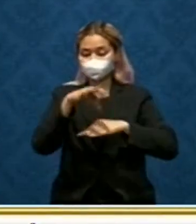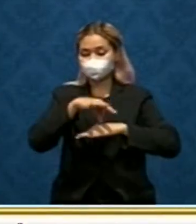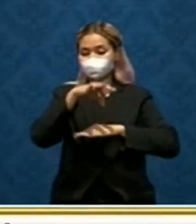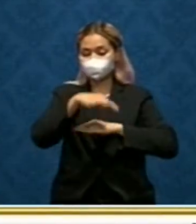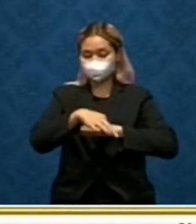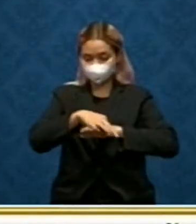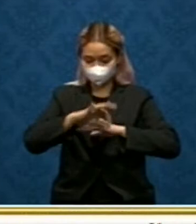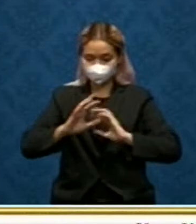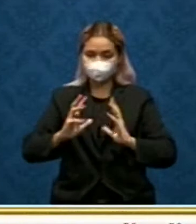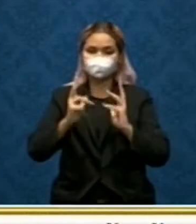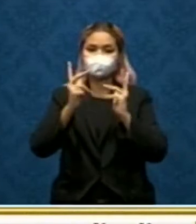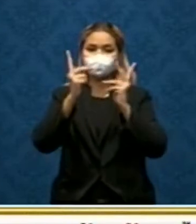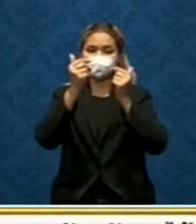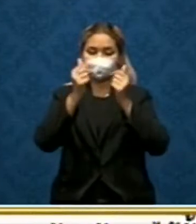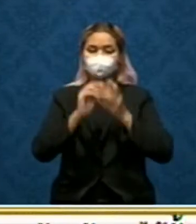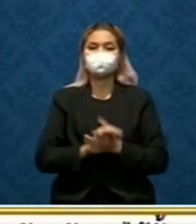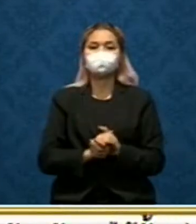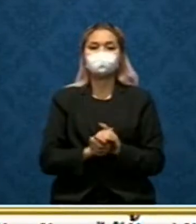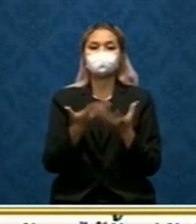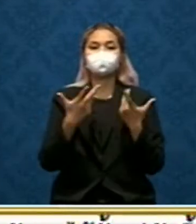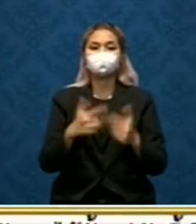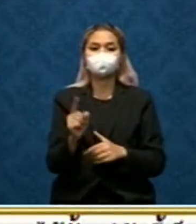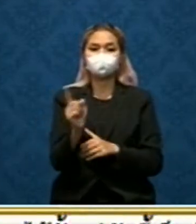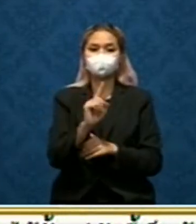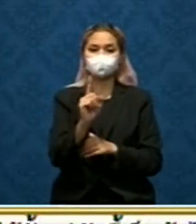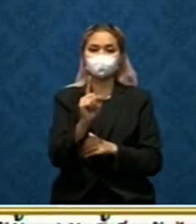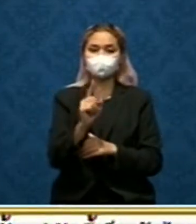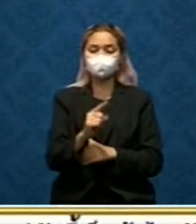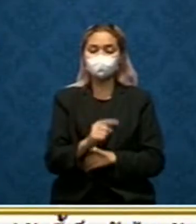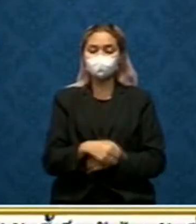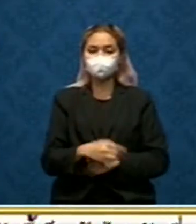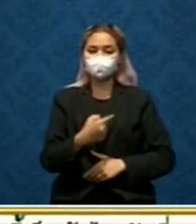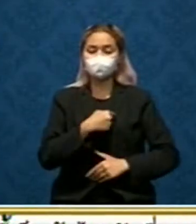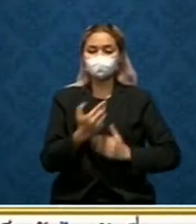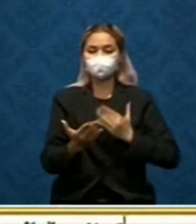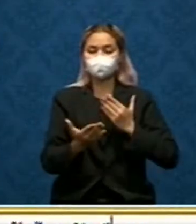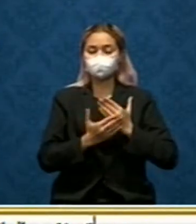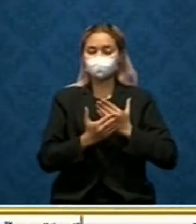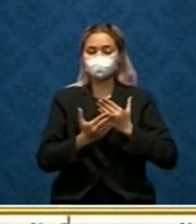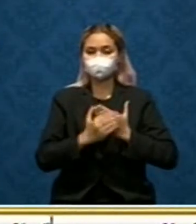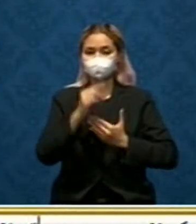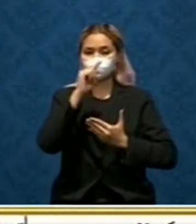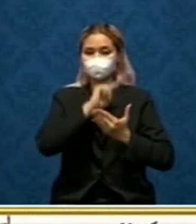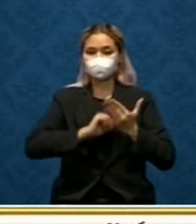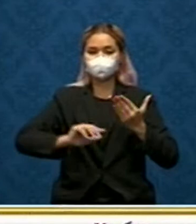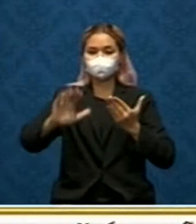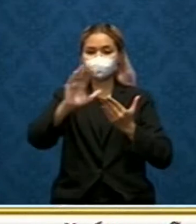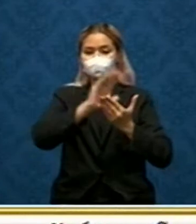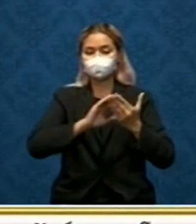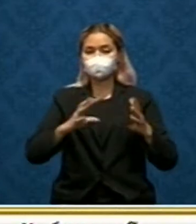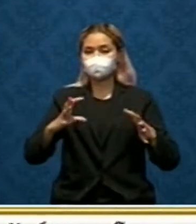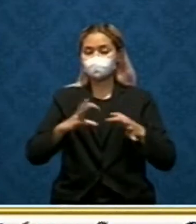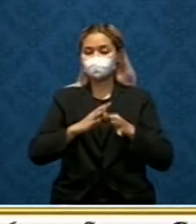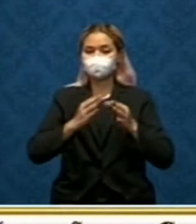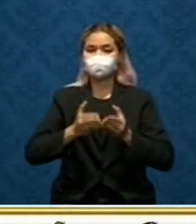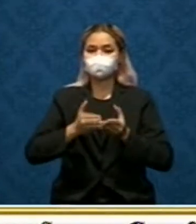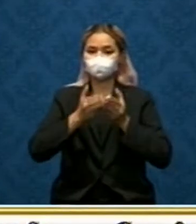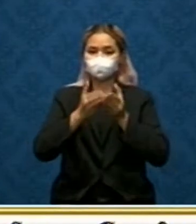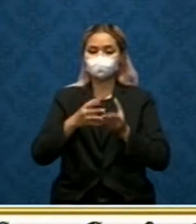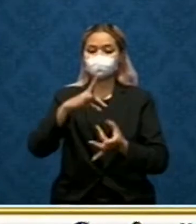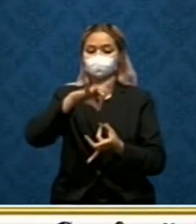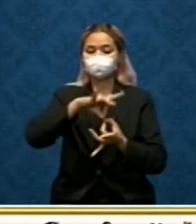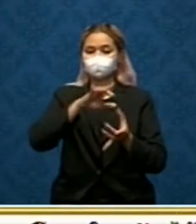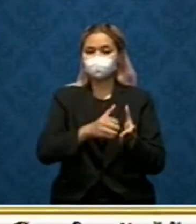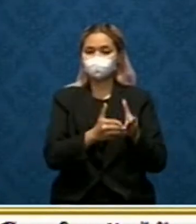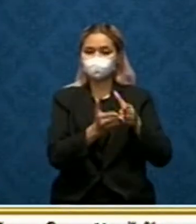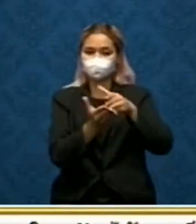นี่เครนึงแล้เครษอีเครษนึเซรือนใจคนไทยมากเลือรบสุโขไทยโฮ